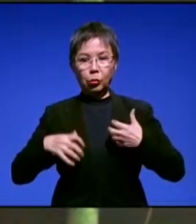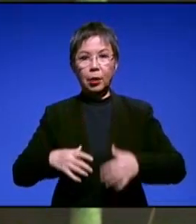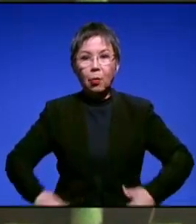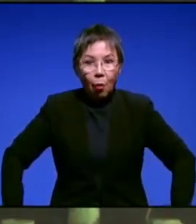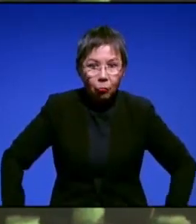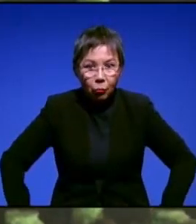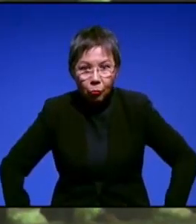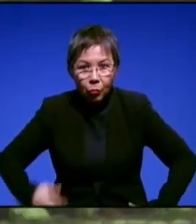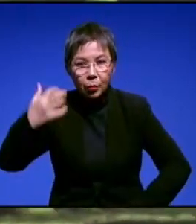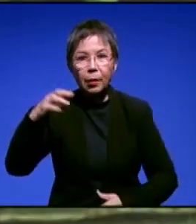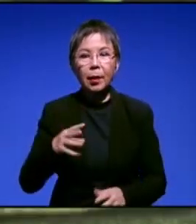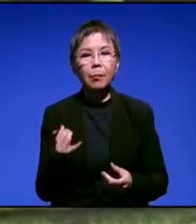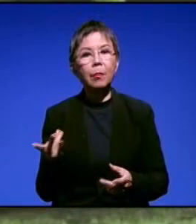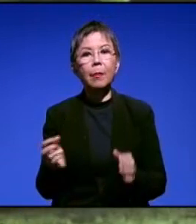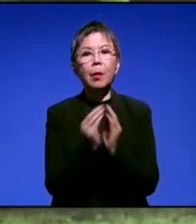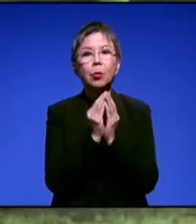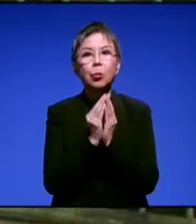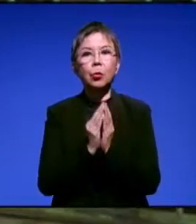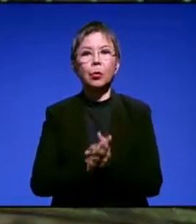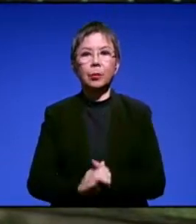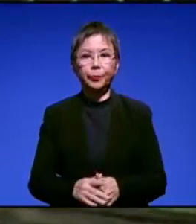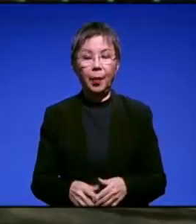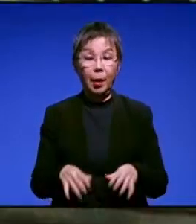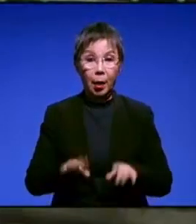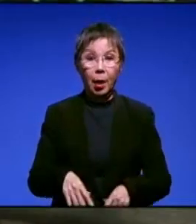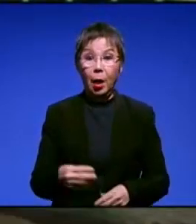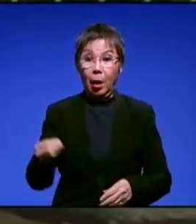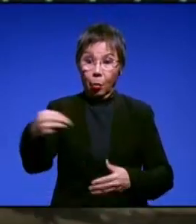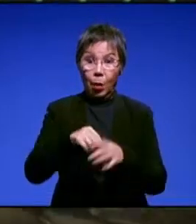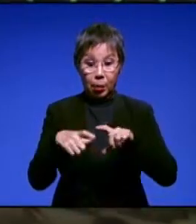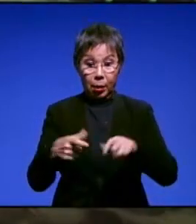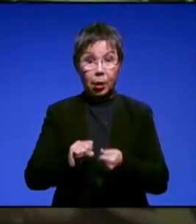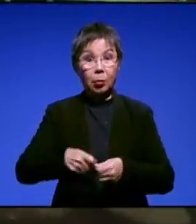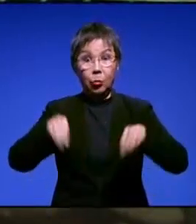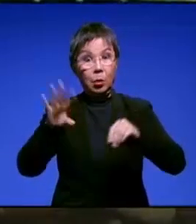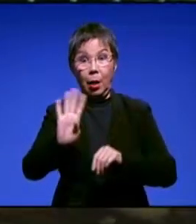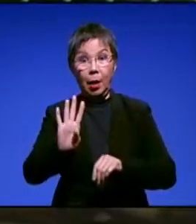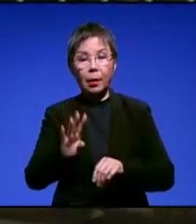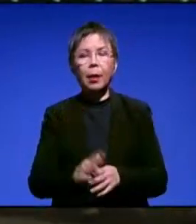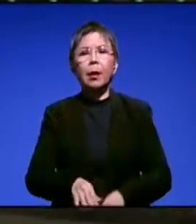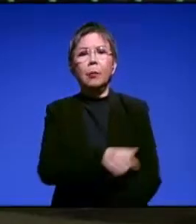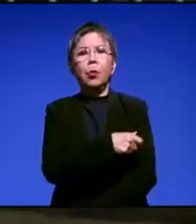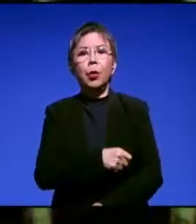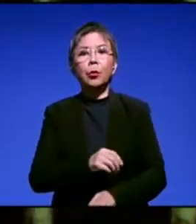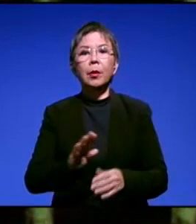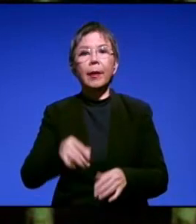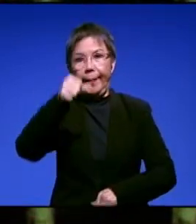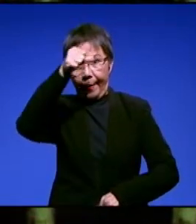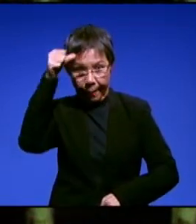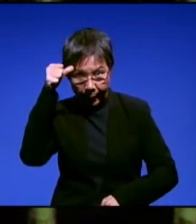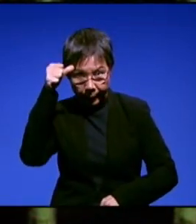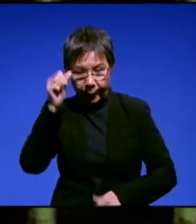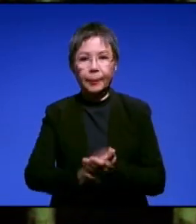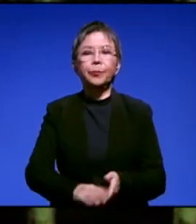serta aneka buah-buahan untuk satwa sejak tidak adanya pemasukan pengelola melakukan efisiensi porsi makanan satwa dan